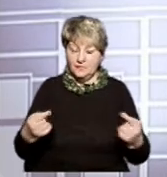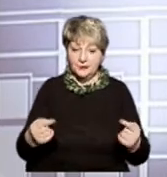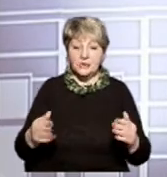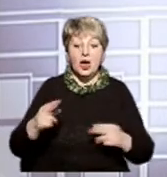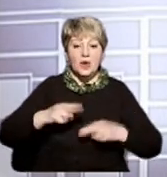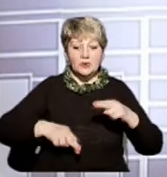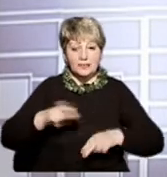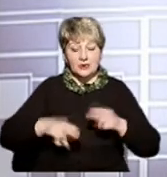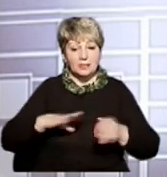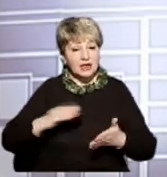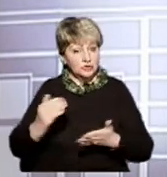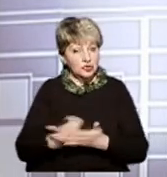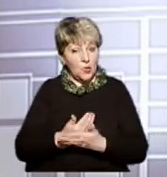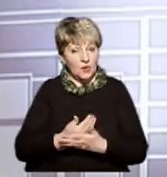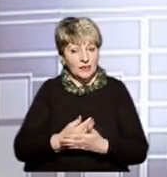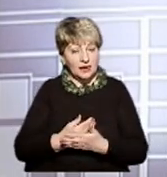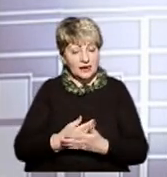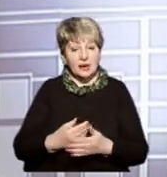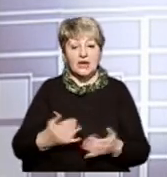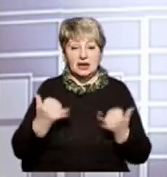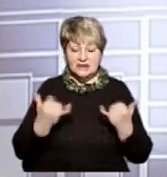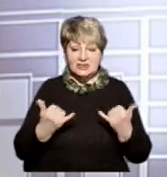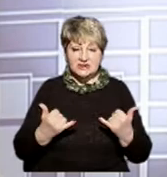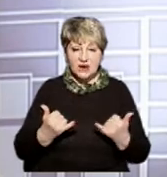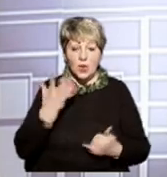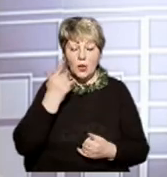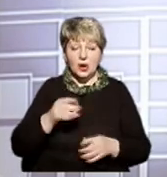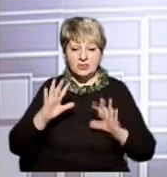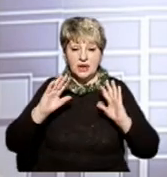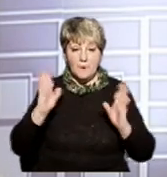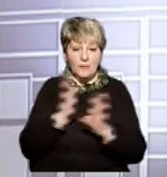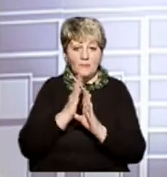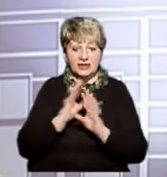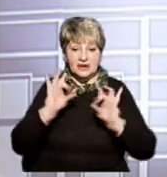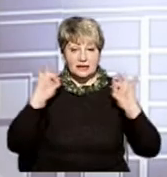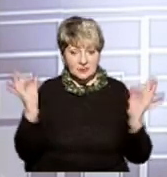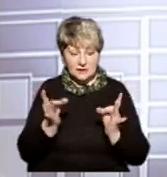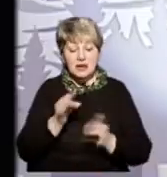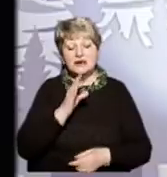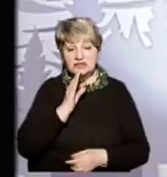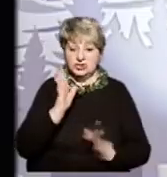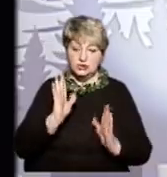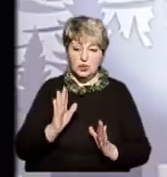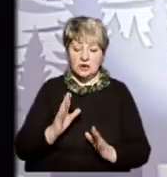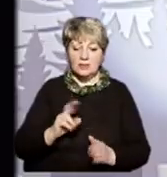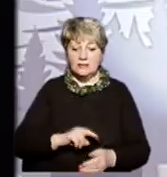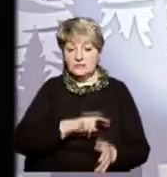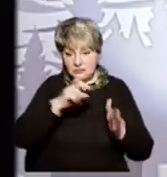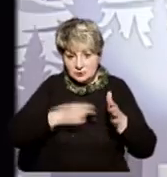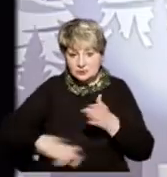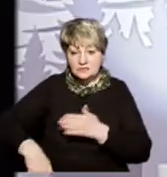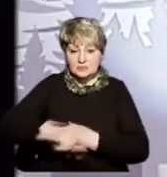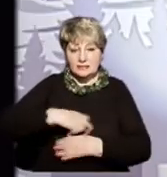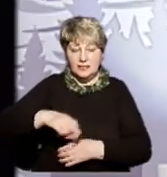була збудована. І на даний час, тільки коли повітряна тривога, жінки спускаються в підвал для